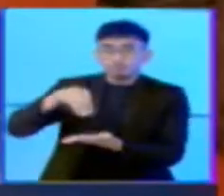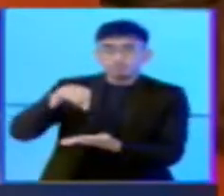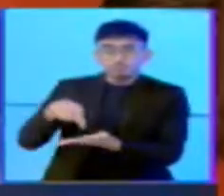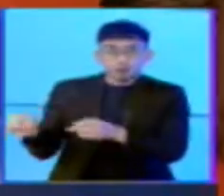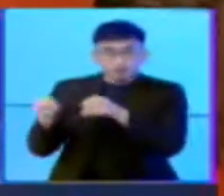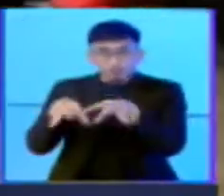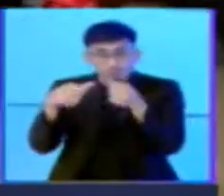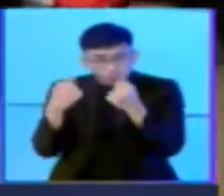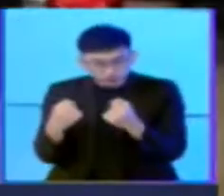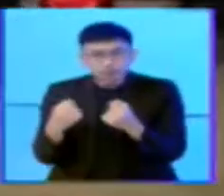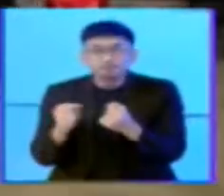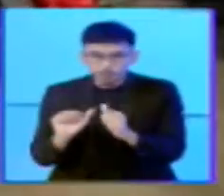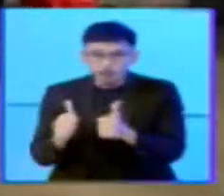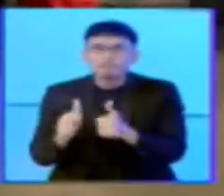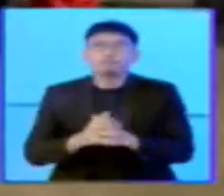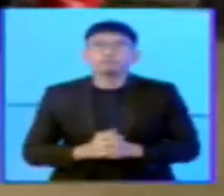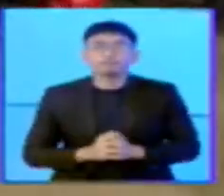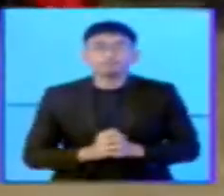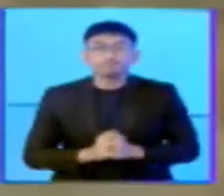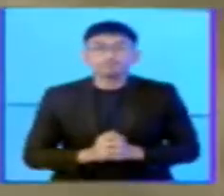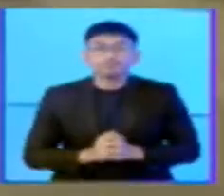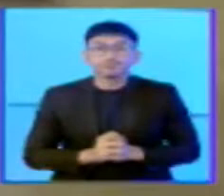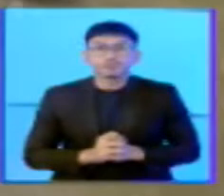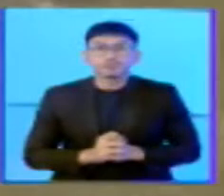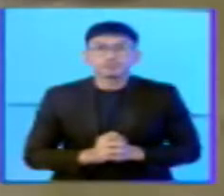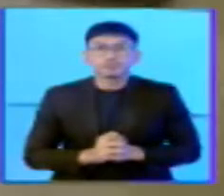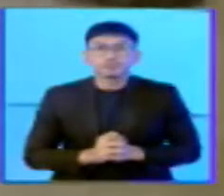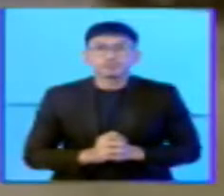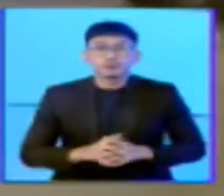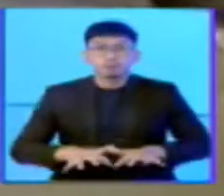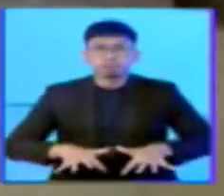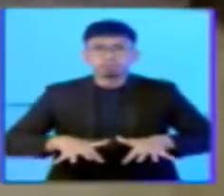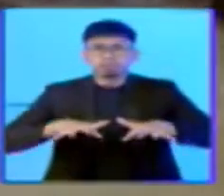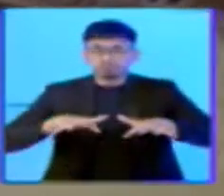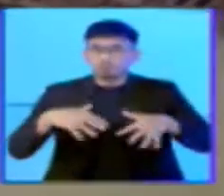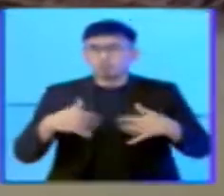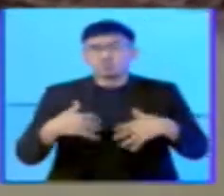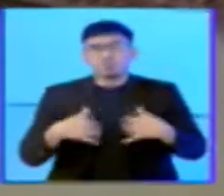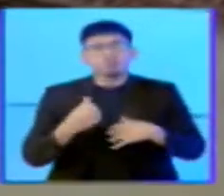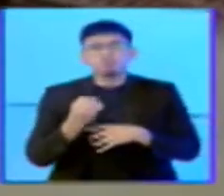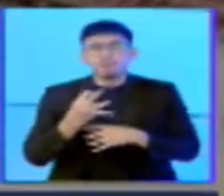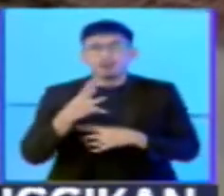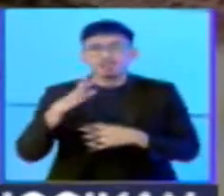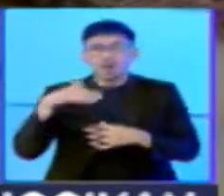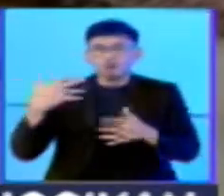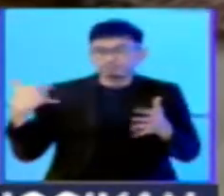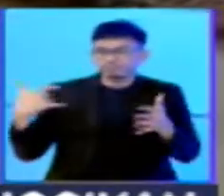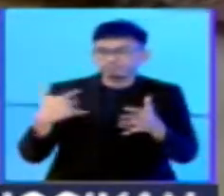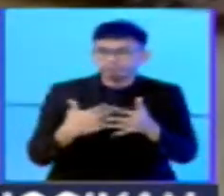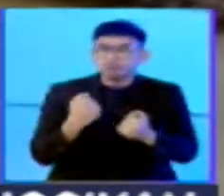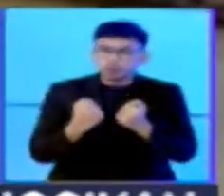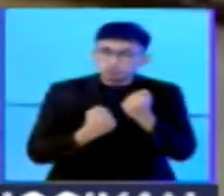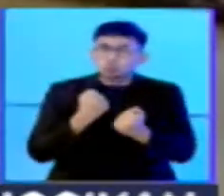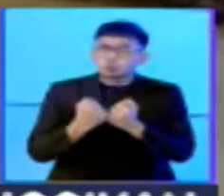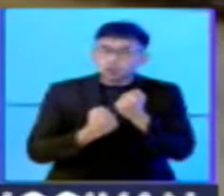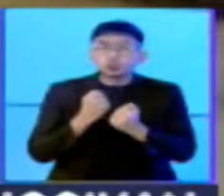ini terjadi. Banjir air pasang kali ini yang terparah sejak beberapa tahun terakhir. Berbagai upaya sudah dilakukan pemerintah daerah,